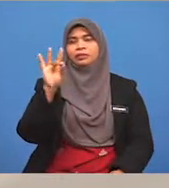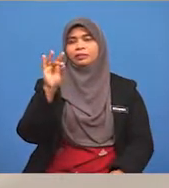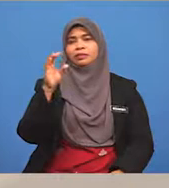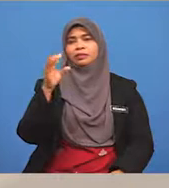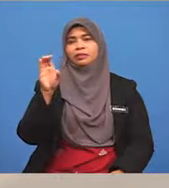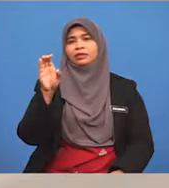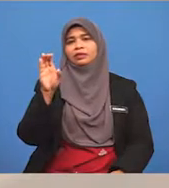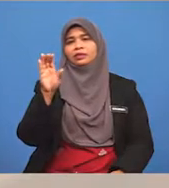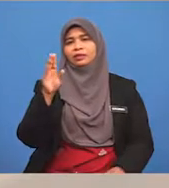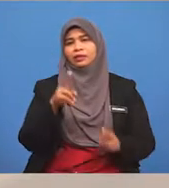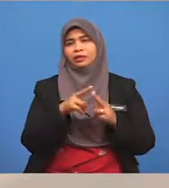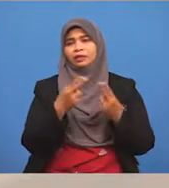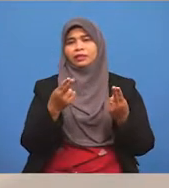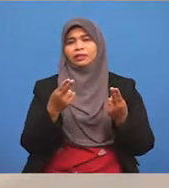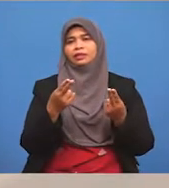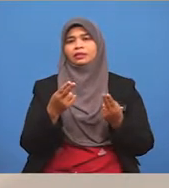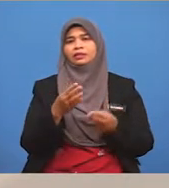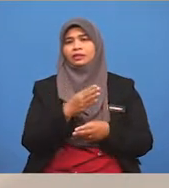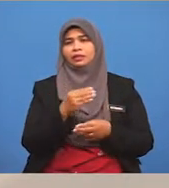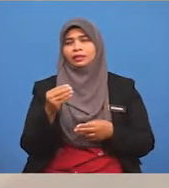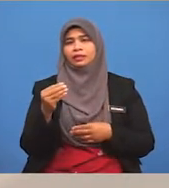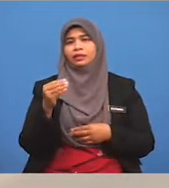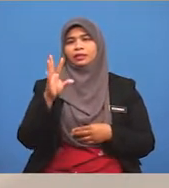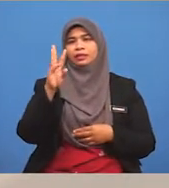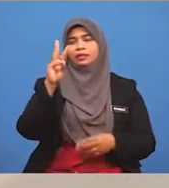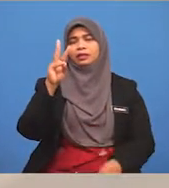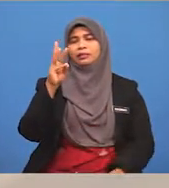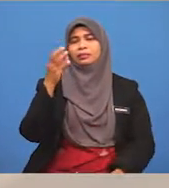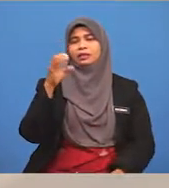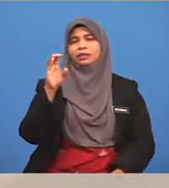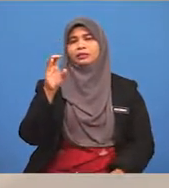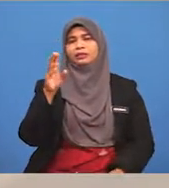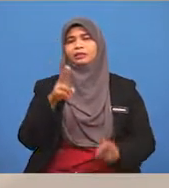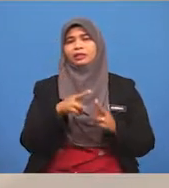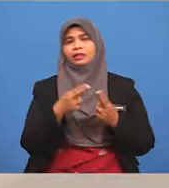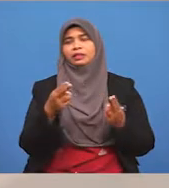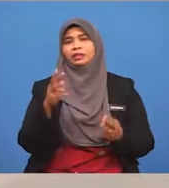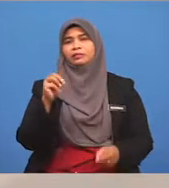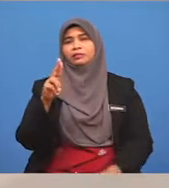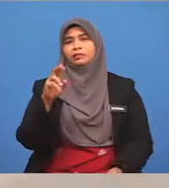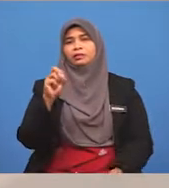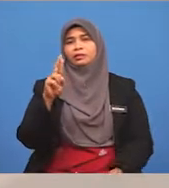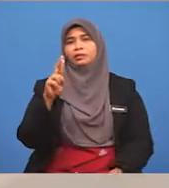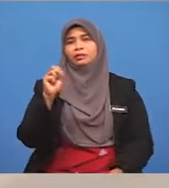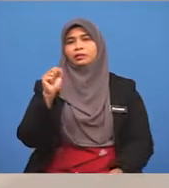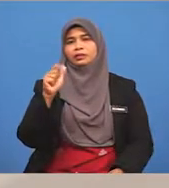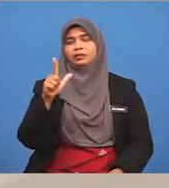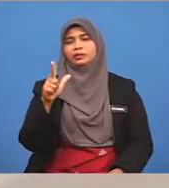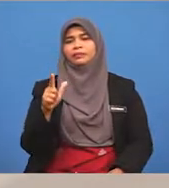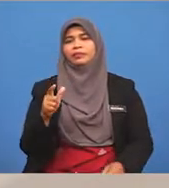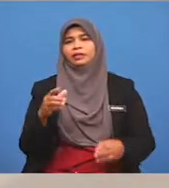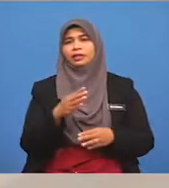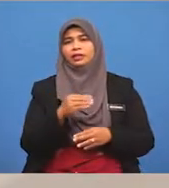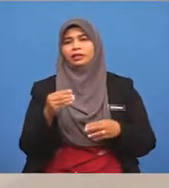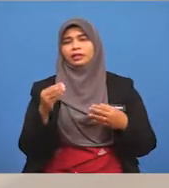4,800 buah hadis mutasil dan 600 buah hadis mursal. Di samping itu,